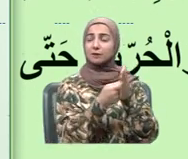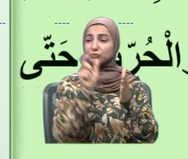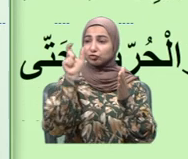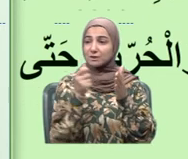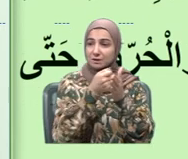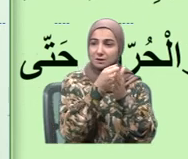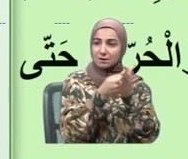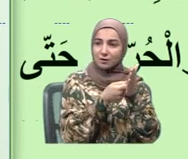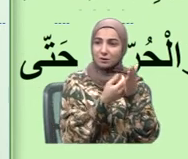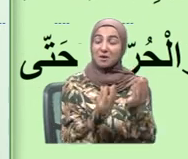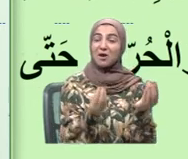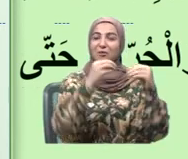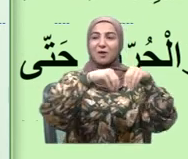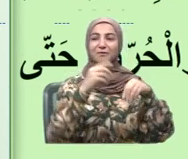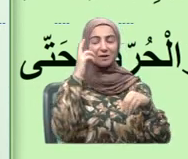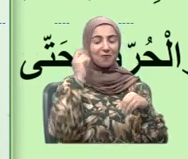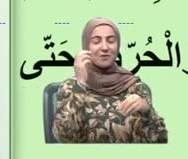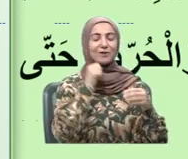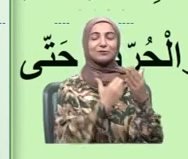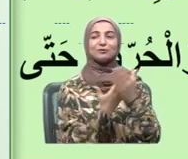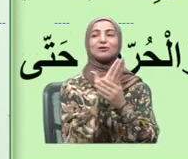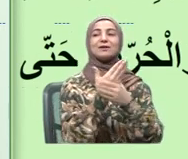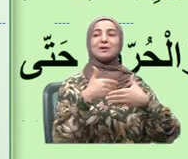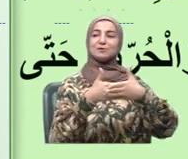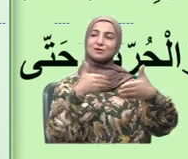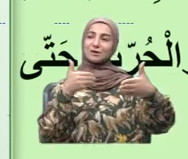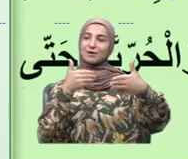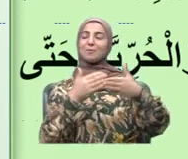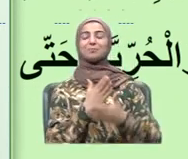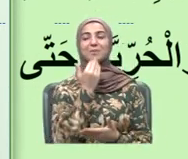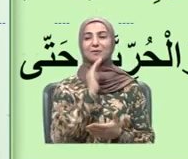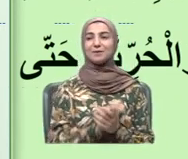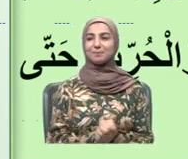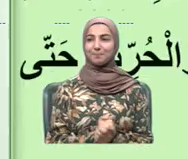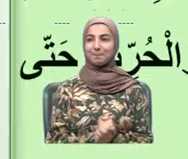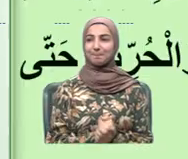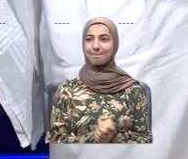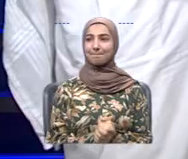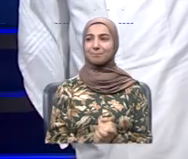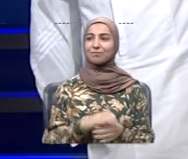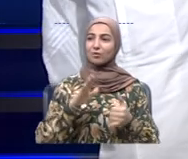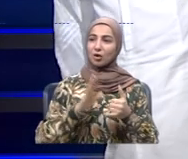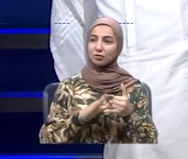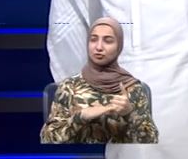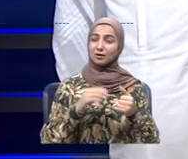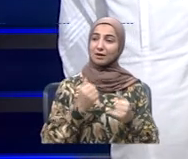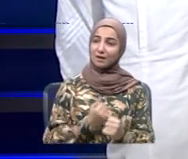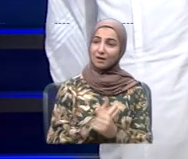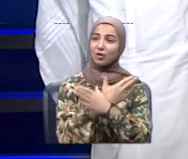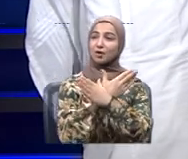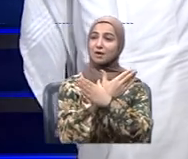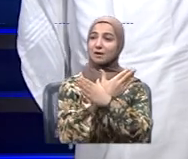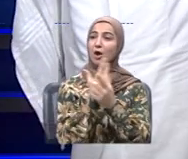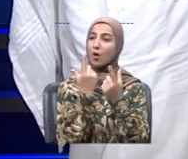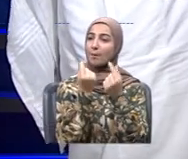الكاتب ولا يعتر القارئ عزوف عن القراءة. خلاصة النتيجة أن حرية الأديب